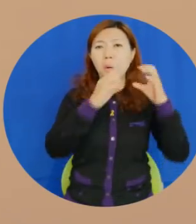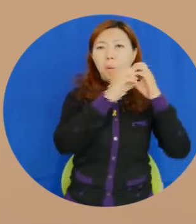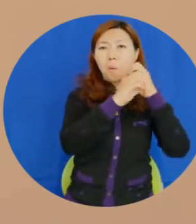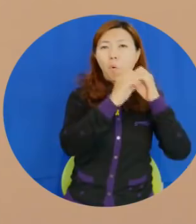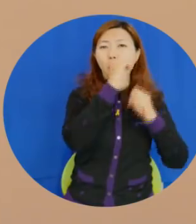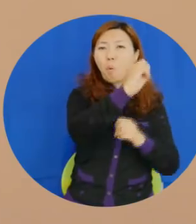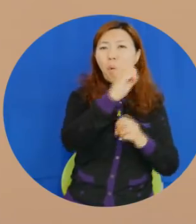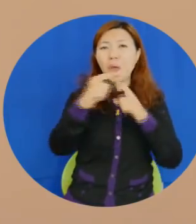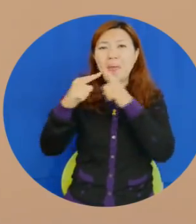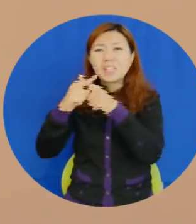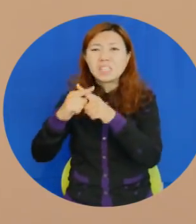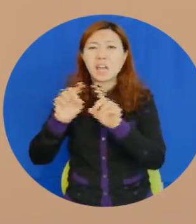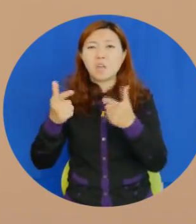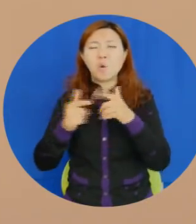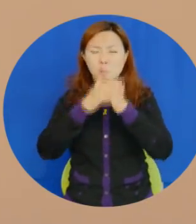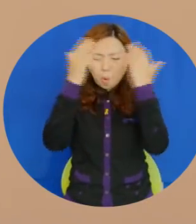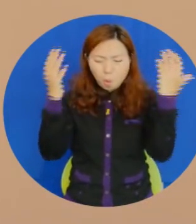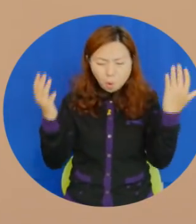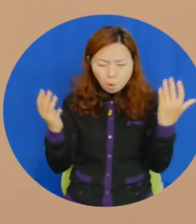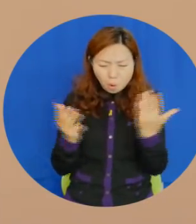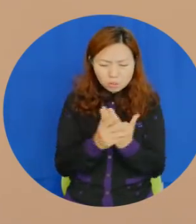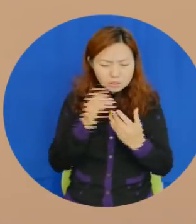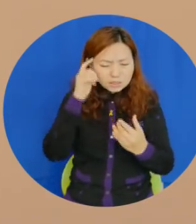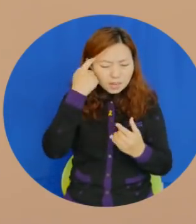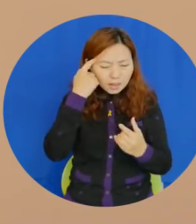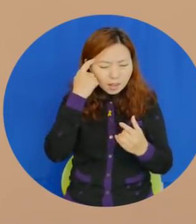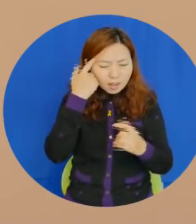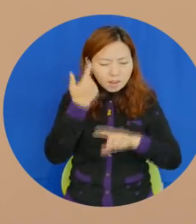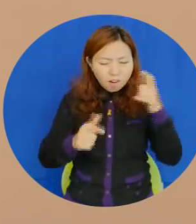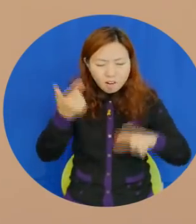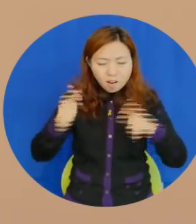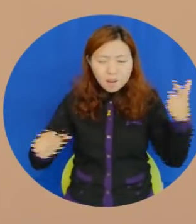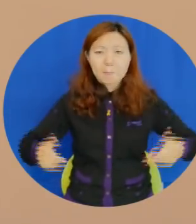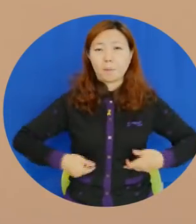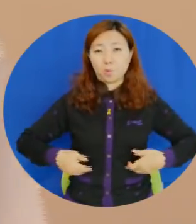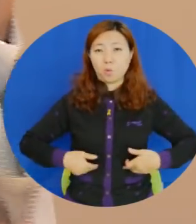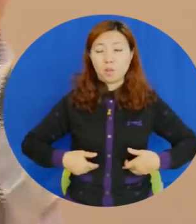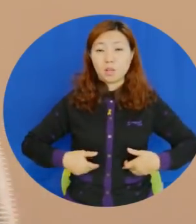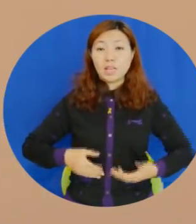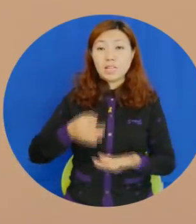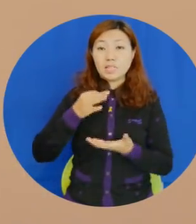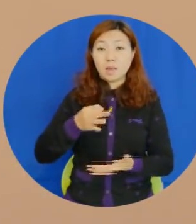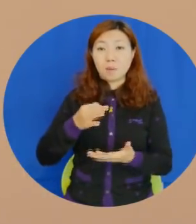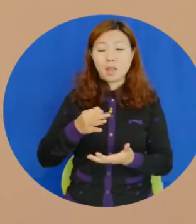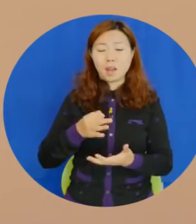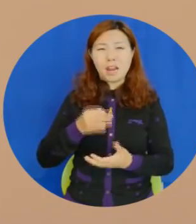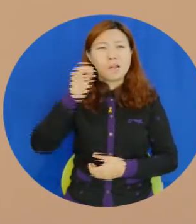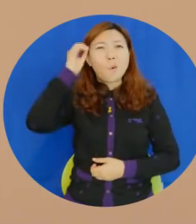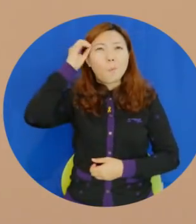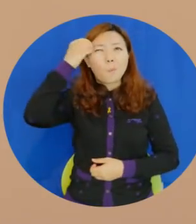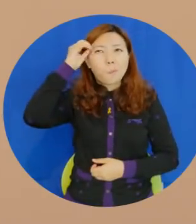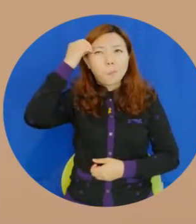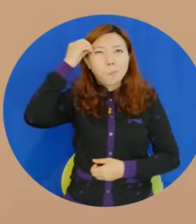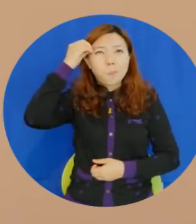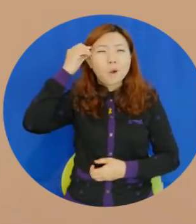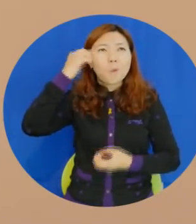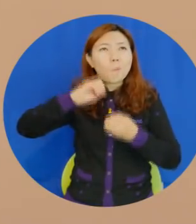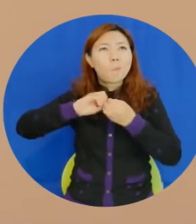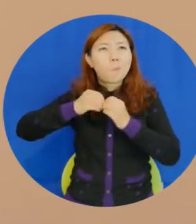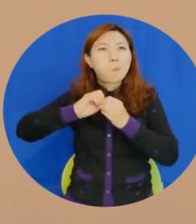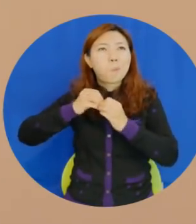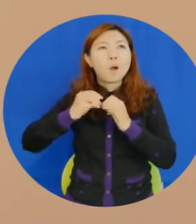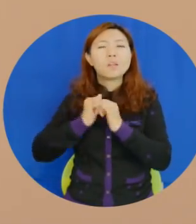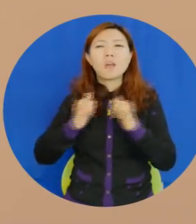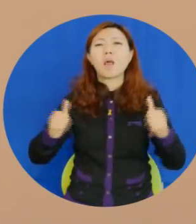돼. OX는 안 돼. 모든 생각을 할 수 있어야 돼. 요즘 재벌기업이나 외국에서는